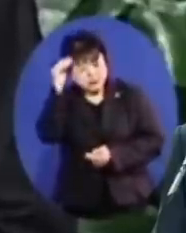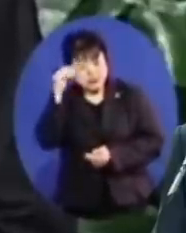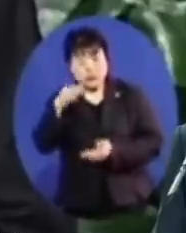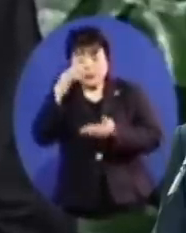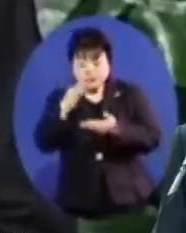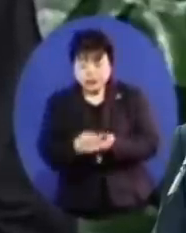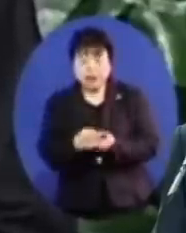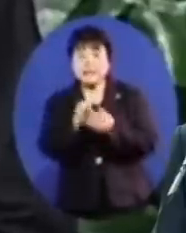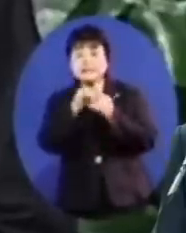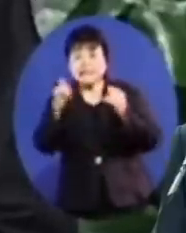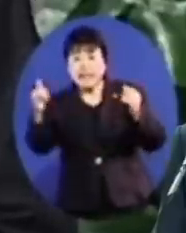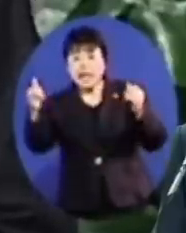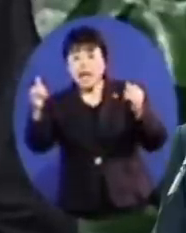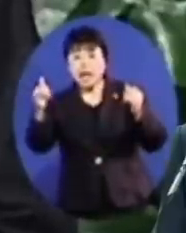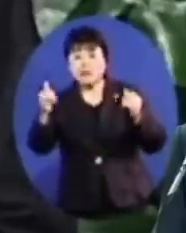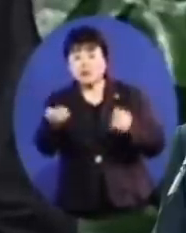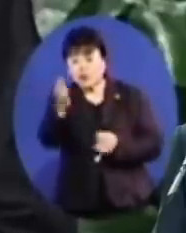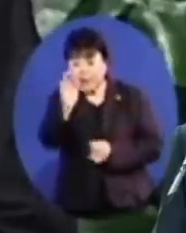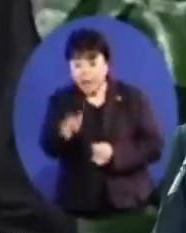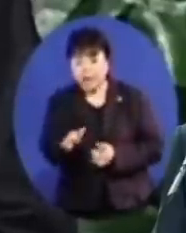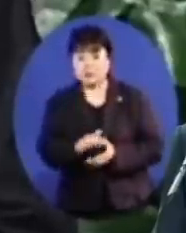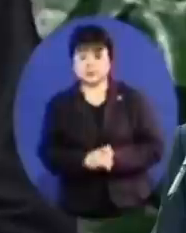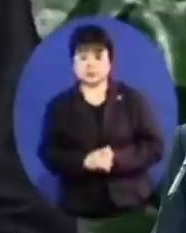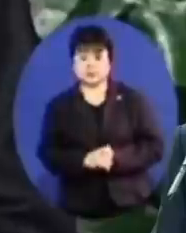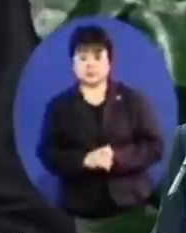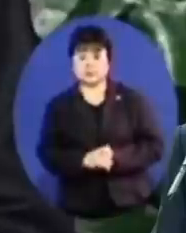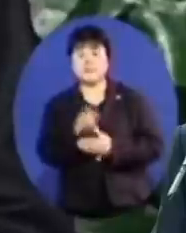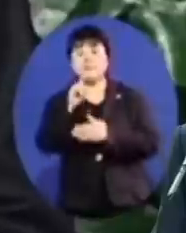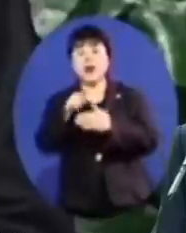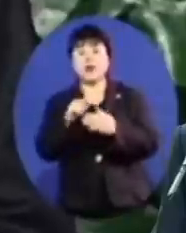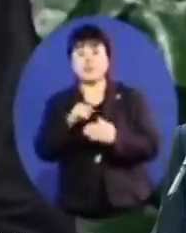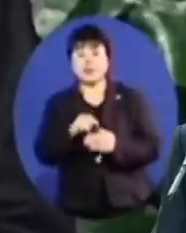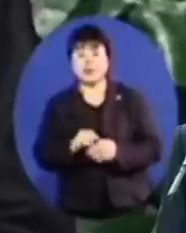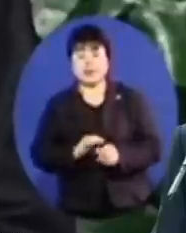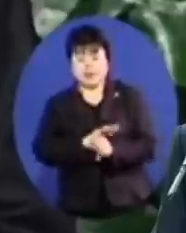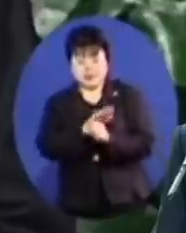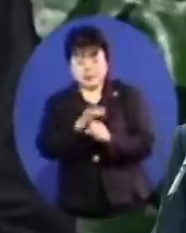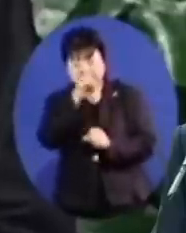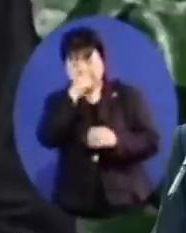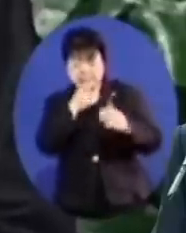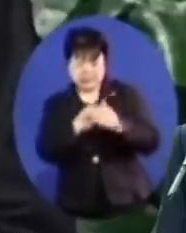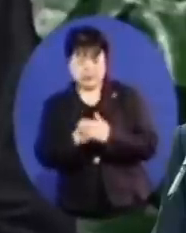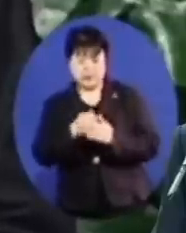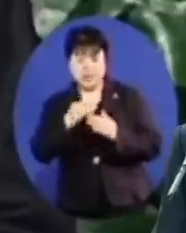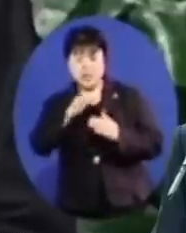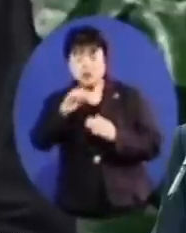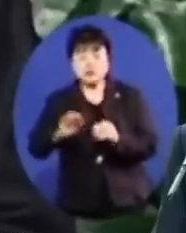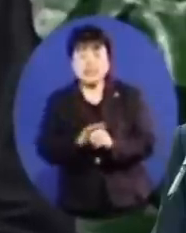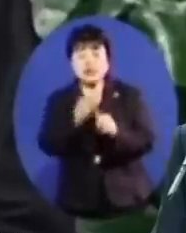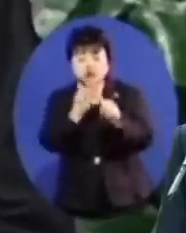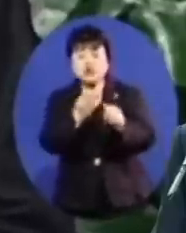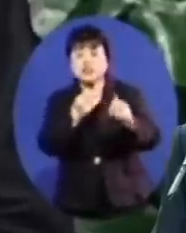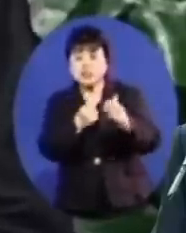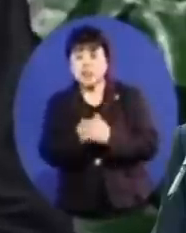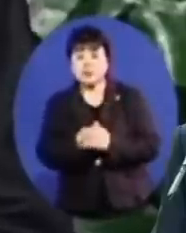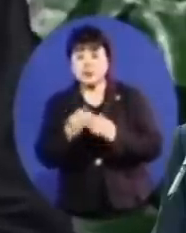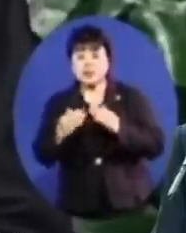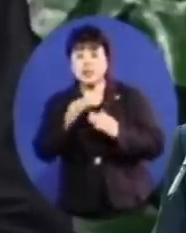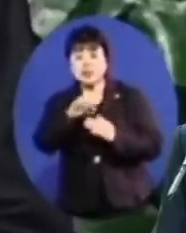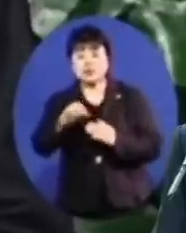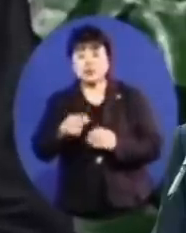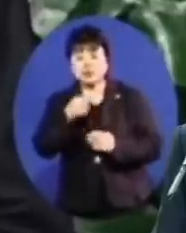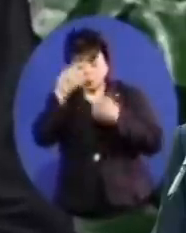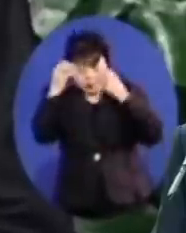천하다고 했지만은 그런 마음에 이웃에 대한 사랑이 있었습니다. 동정이 있었습니다. 이웃이